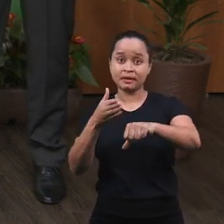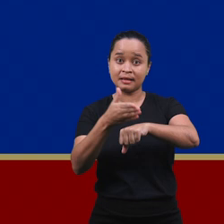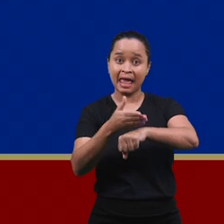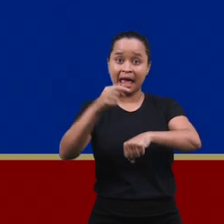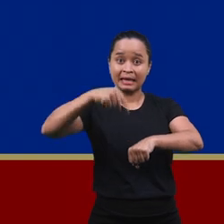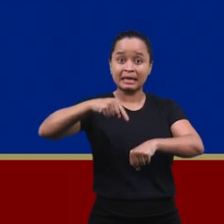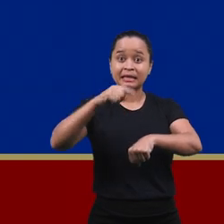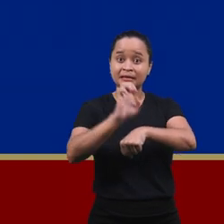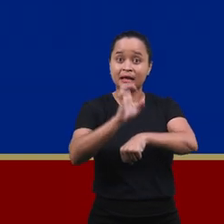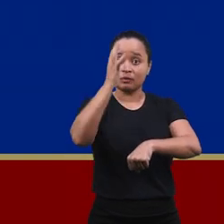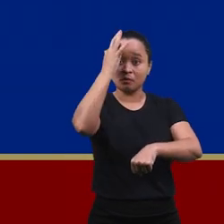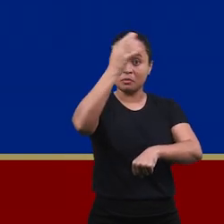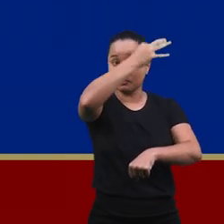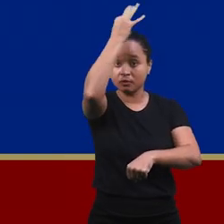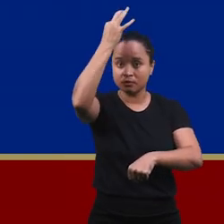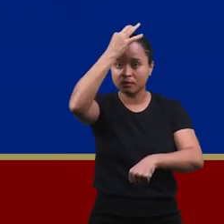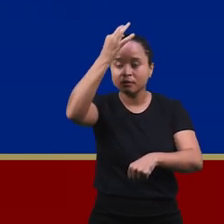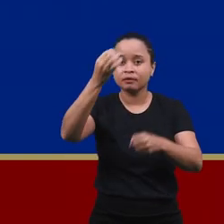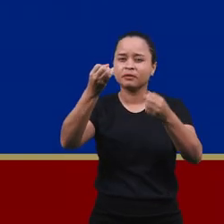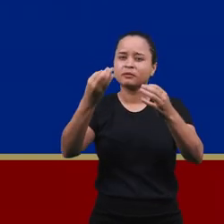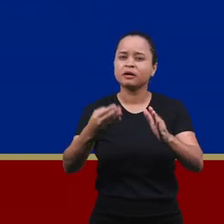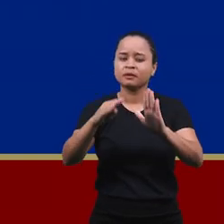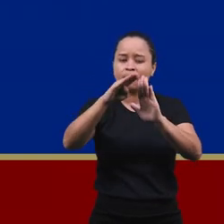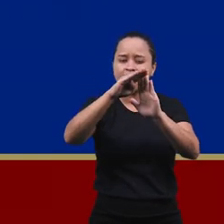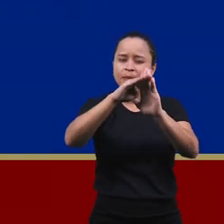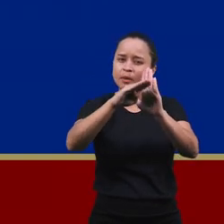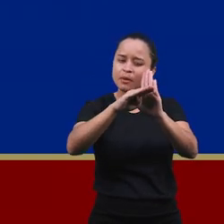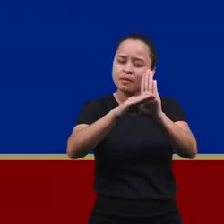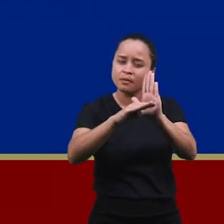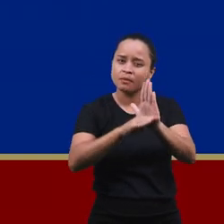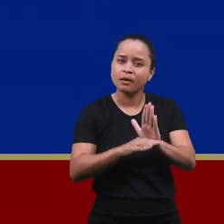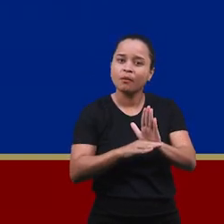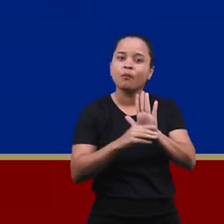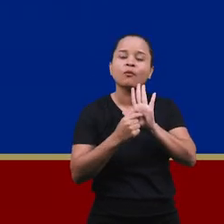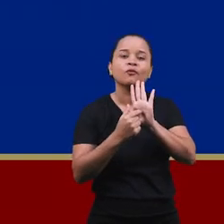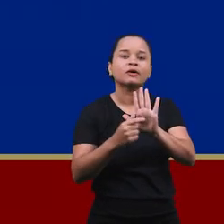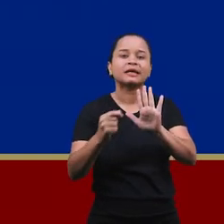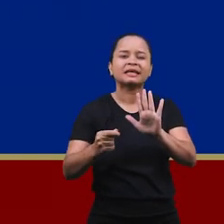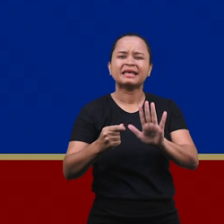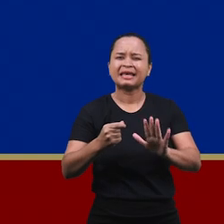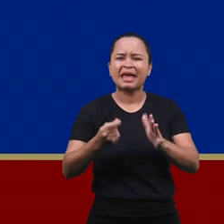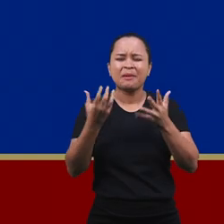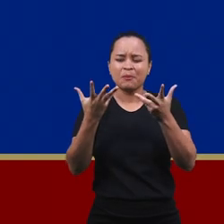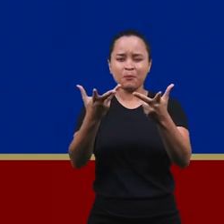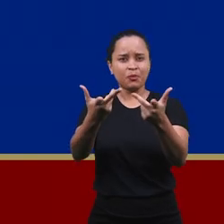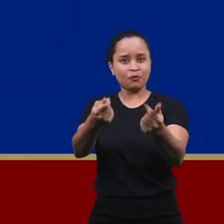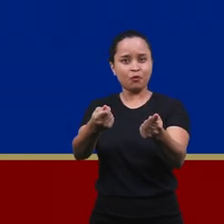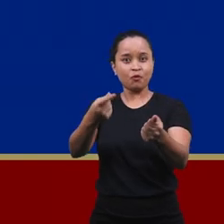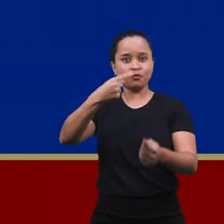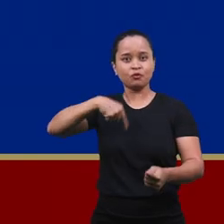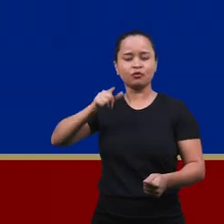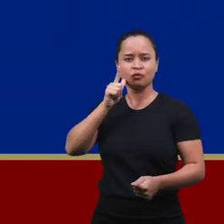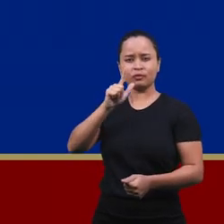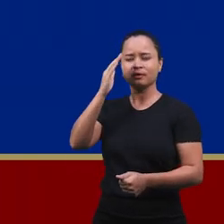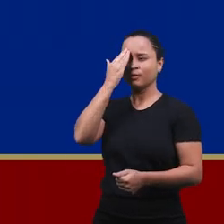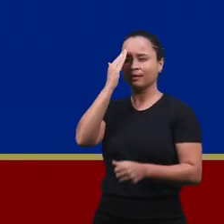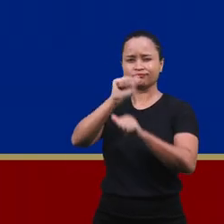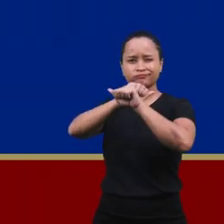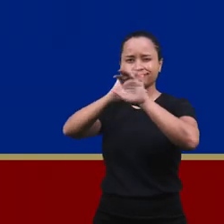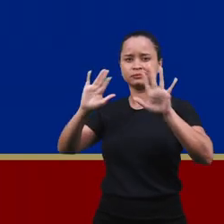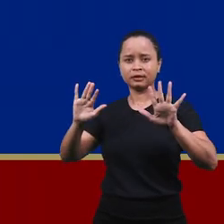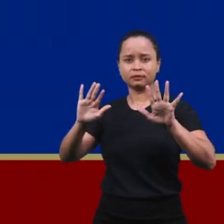Espírito Santo, Marcelo Lima, qui dit: la séquence des programmes, c'est quelque chose de notable et profond qui nous touche. Et il fait